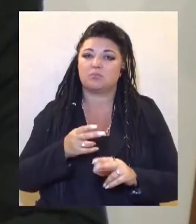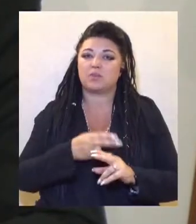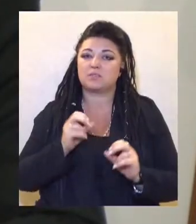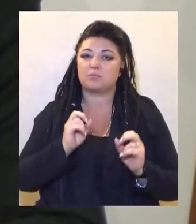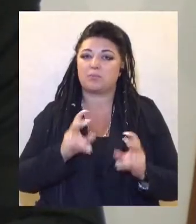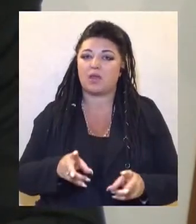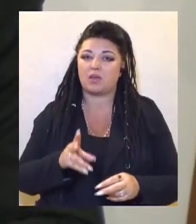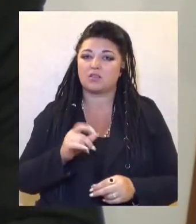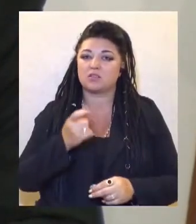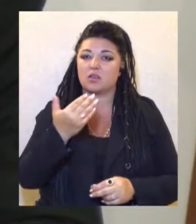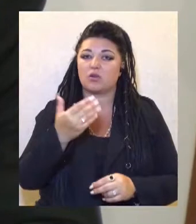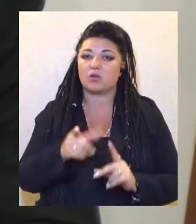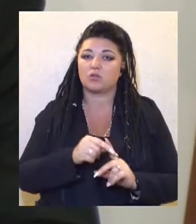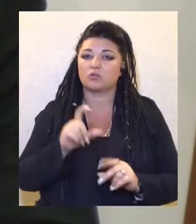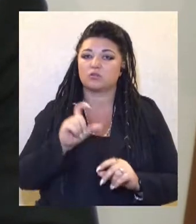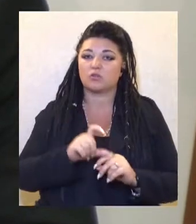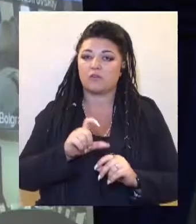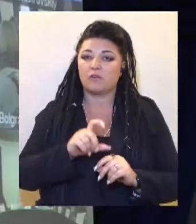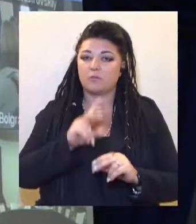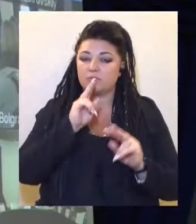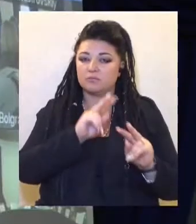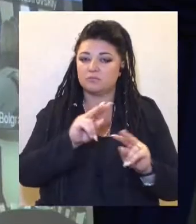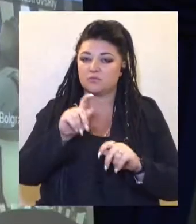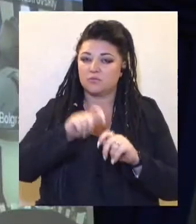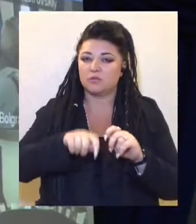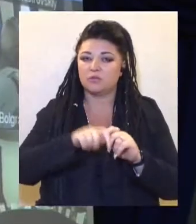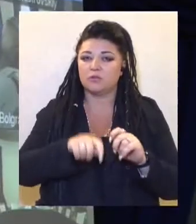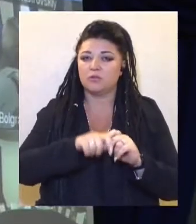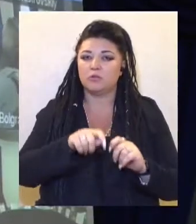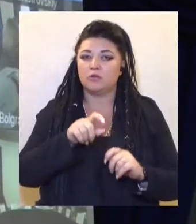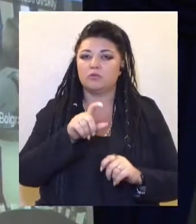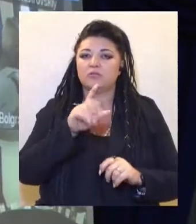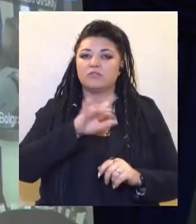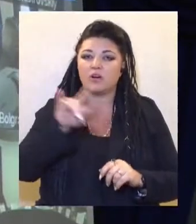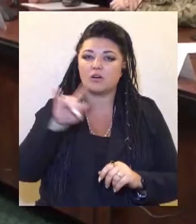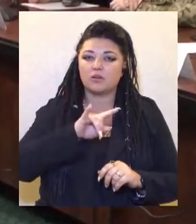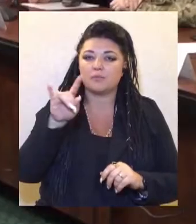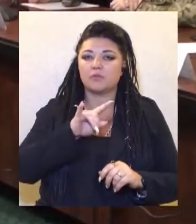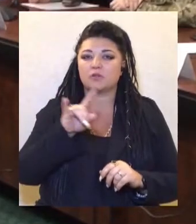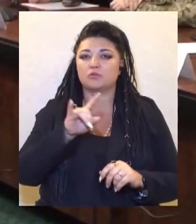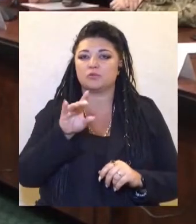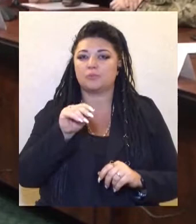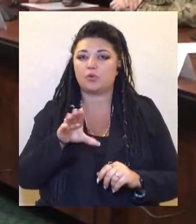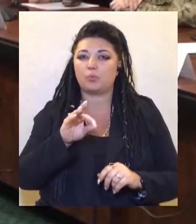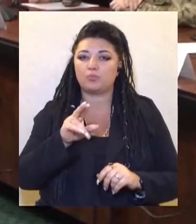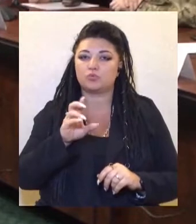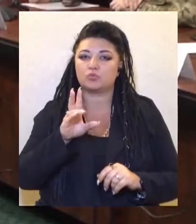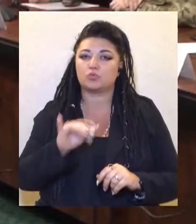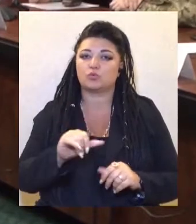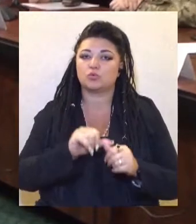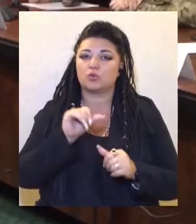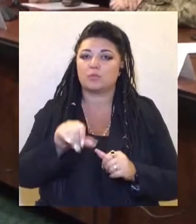його словами, контроль за прибуваючими забезпечать в морських портах, аеропорту та всіх пунктах пропуску. Зокрема, будуть